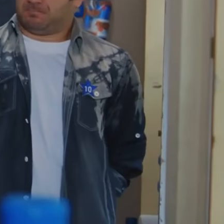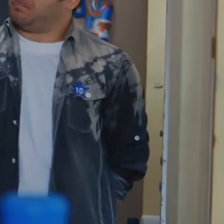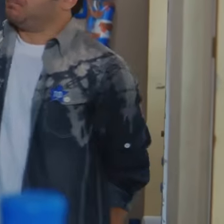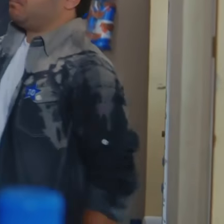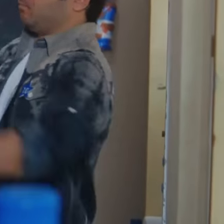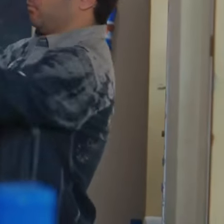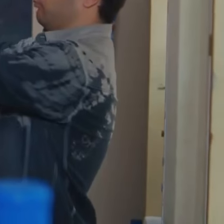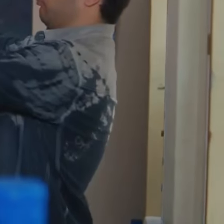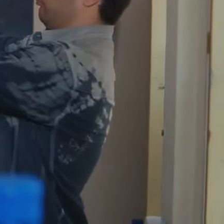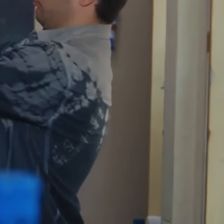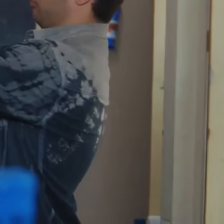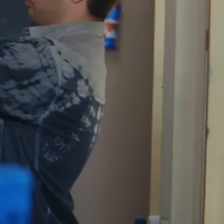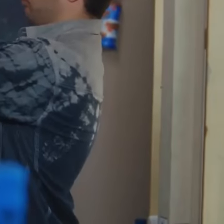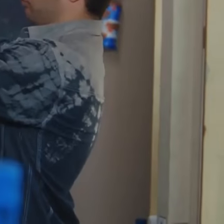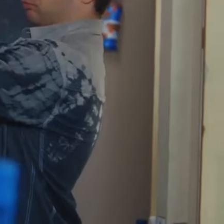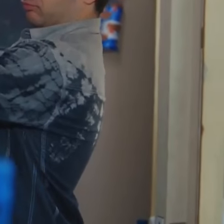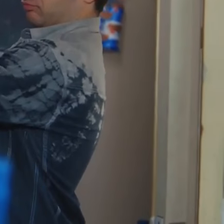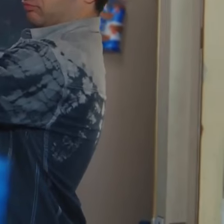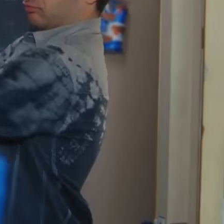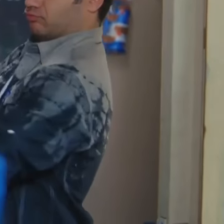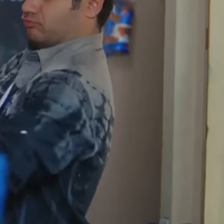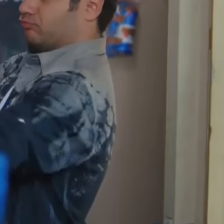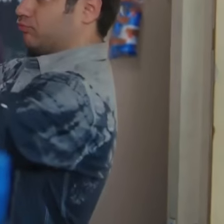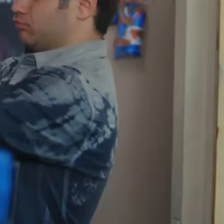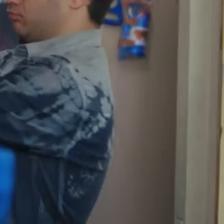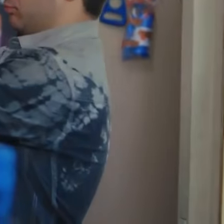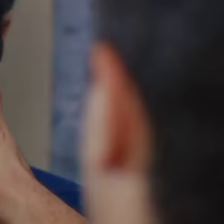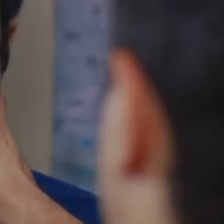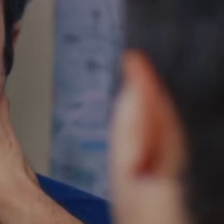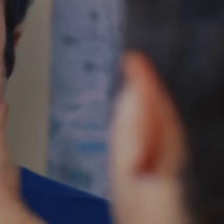Yadigar Ahmet'le Halit'i dizmiş. Üstlerini başlarını düzeltti.